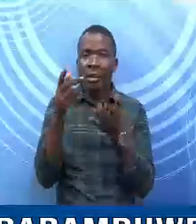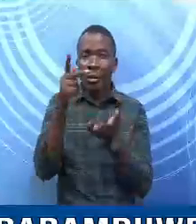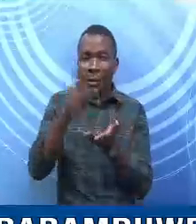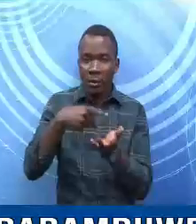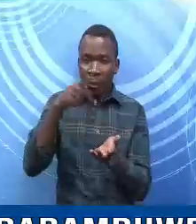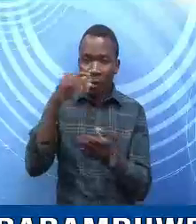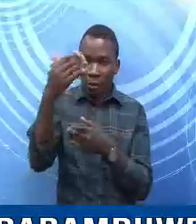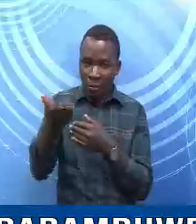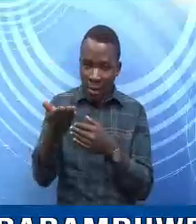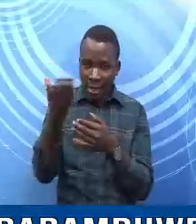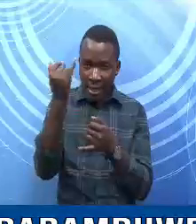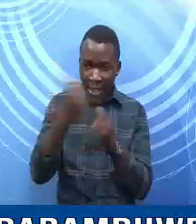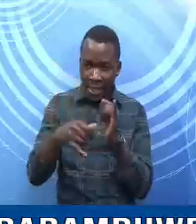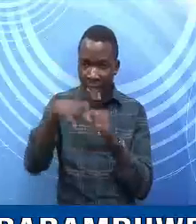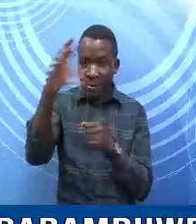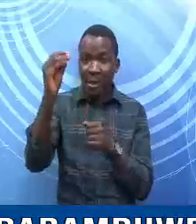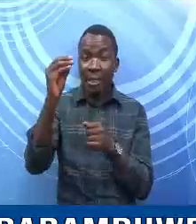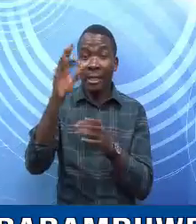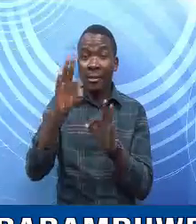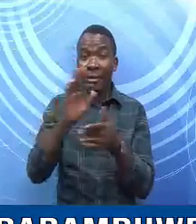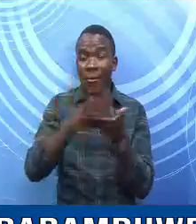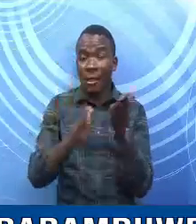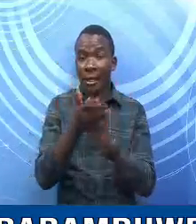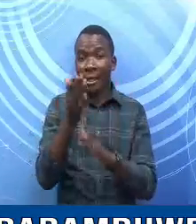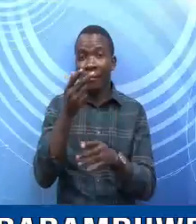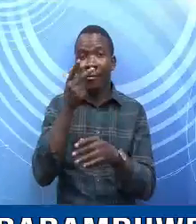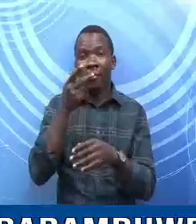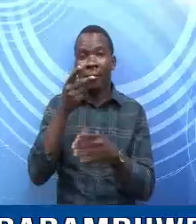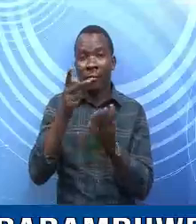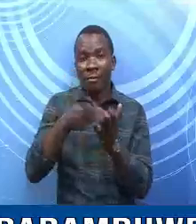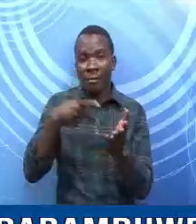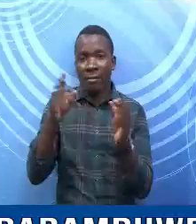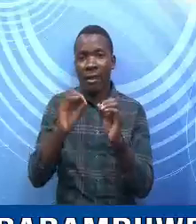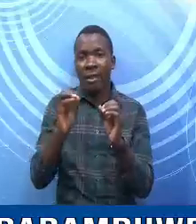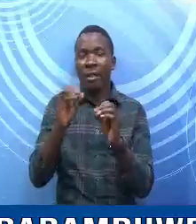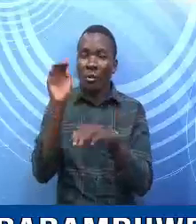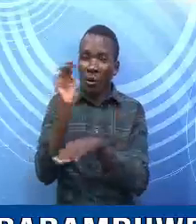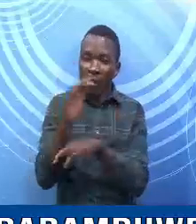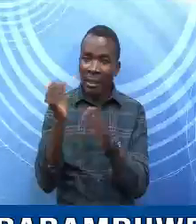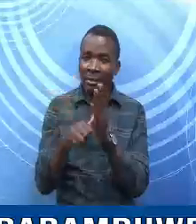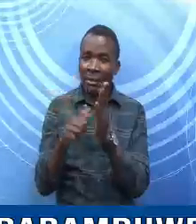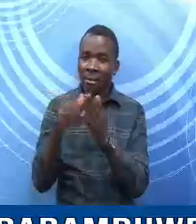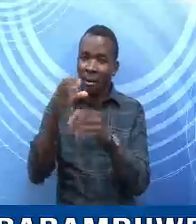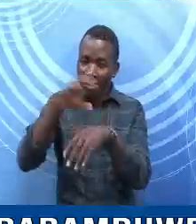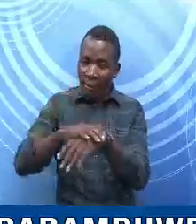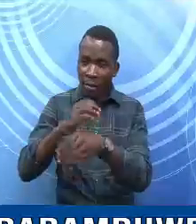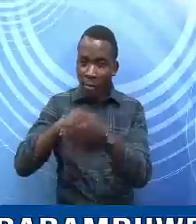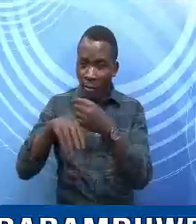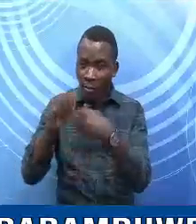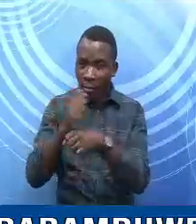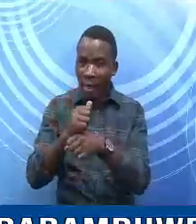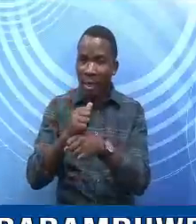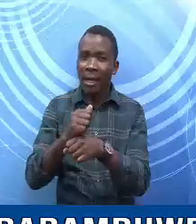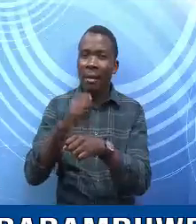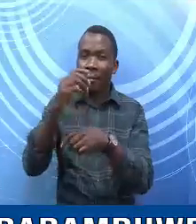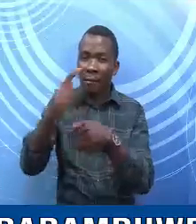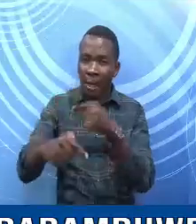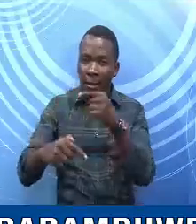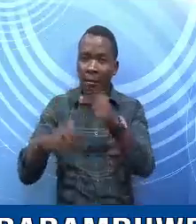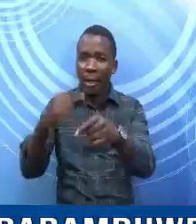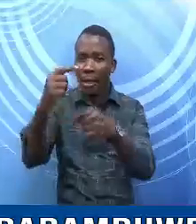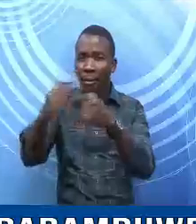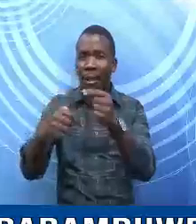yamara kugenda bikarangira twakongera kubaza ikibazo bigafata umwaka bigafata undi. Kandi amafaranga